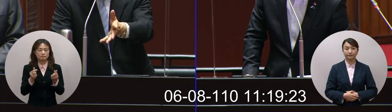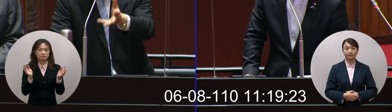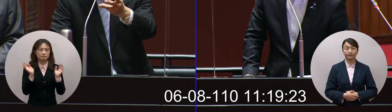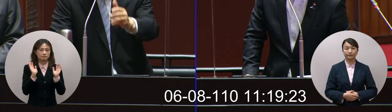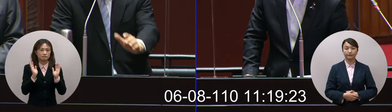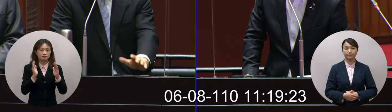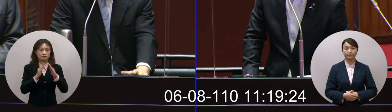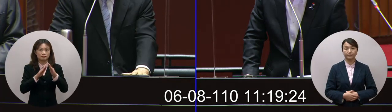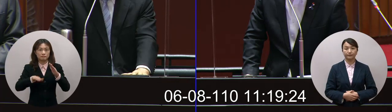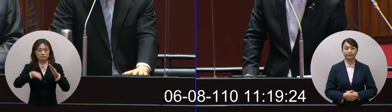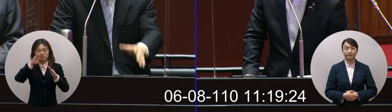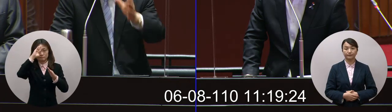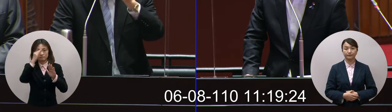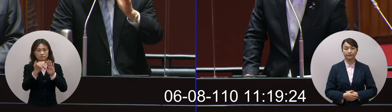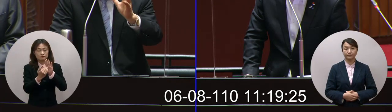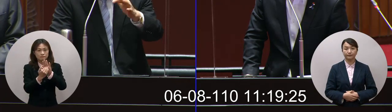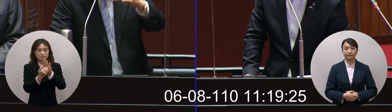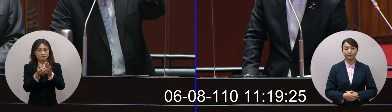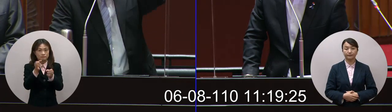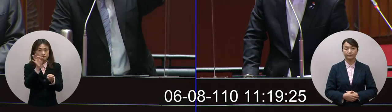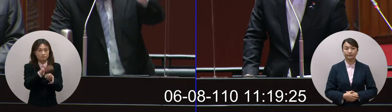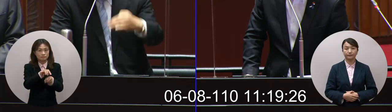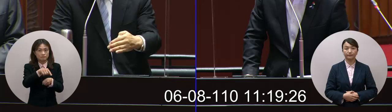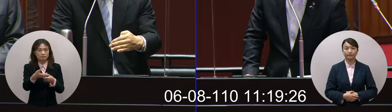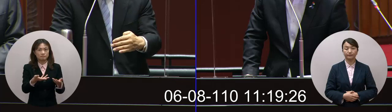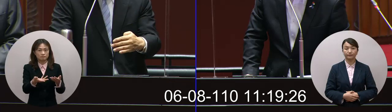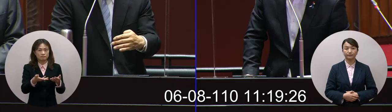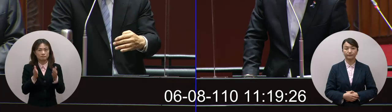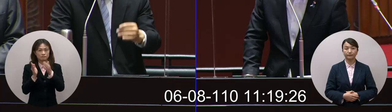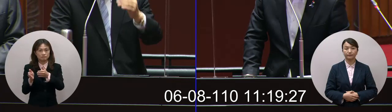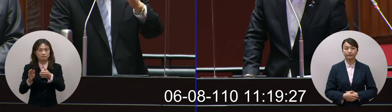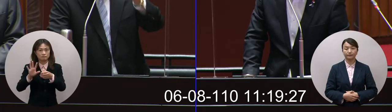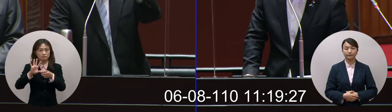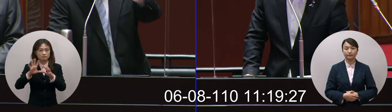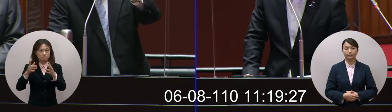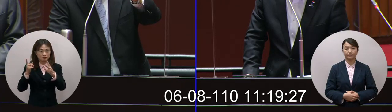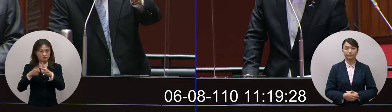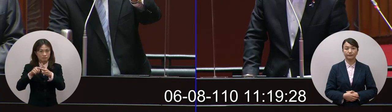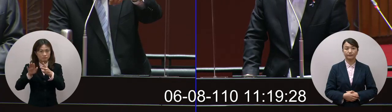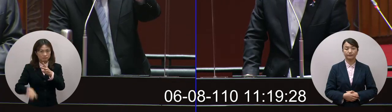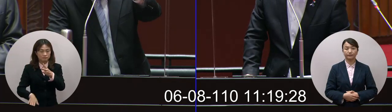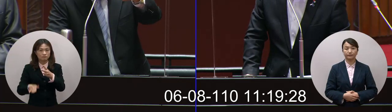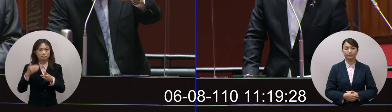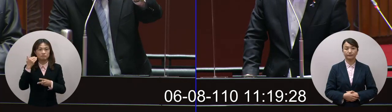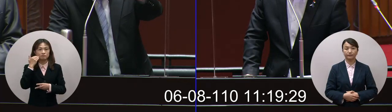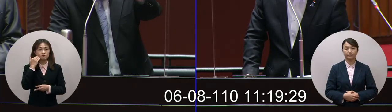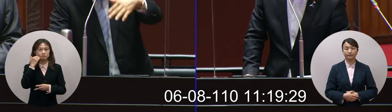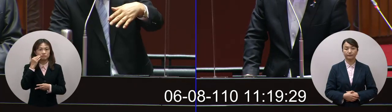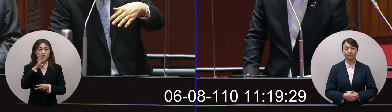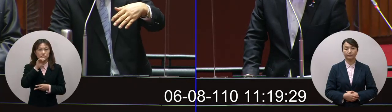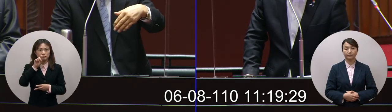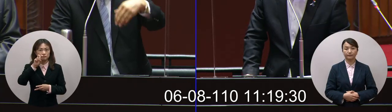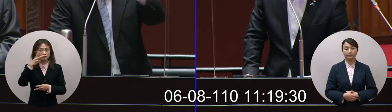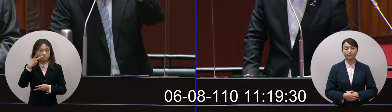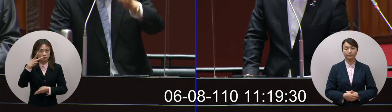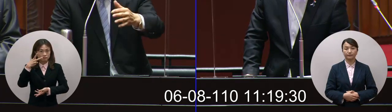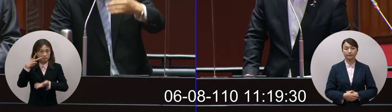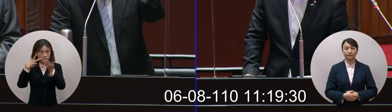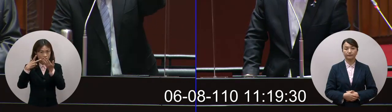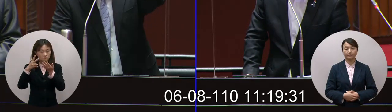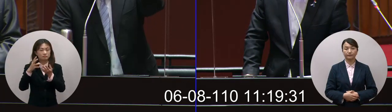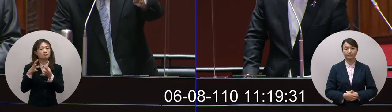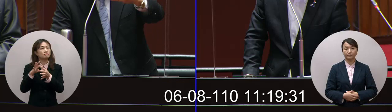庭防疫补贴，就是对于国小以下，啊，伊只要读国小超过12岁，爸爸紧